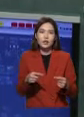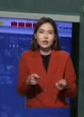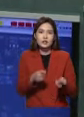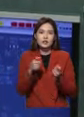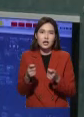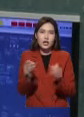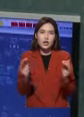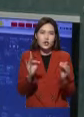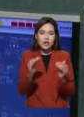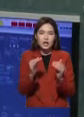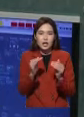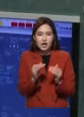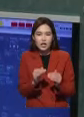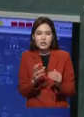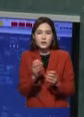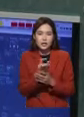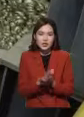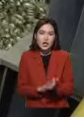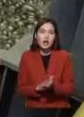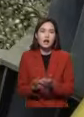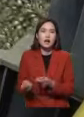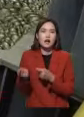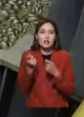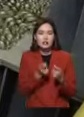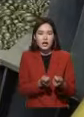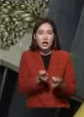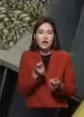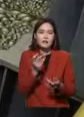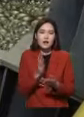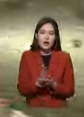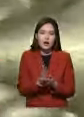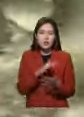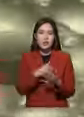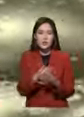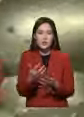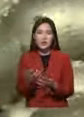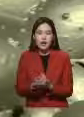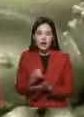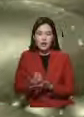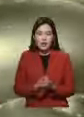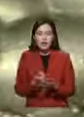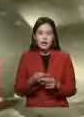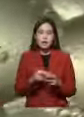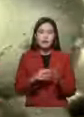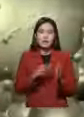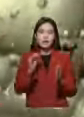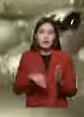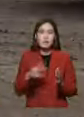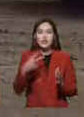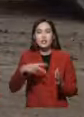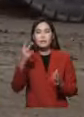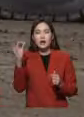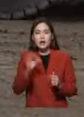кішірейтіп, және де ары қарай диірмендерімізге қарай жібереміз. Және дайын концентрат шығады. Ол концентраттың құрамында 22% бізде мыс